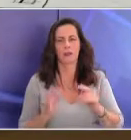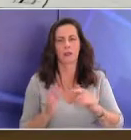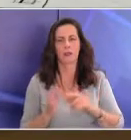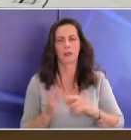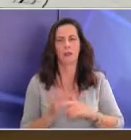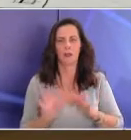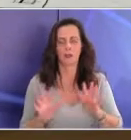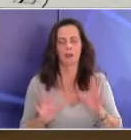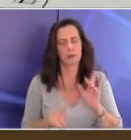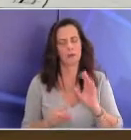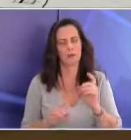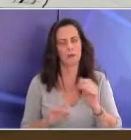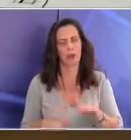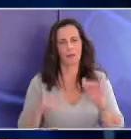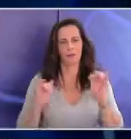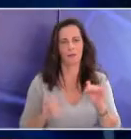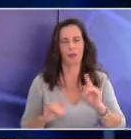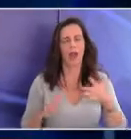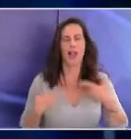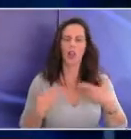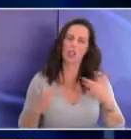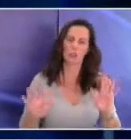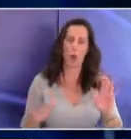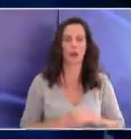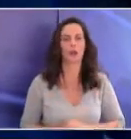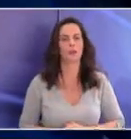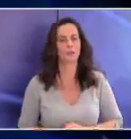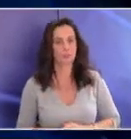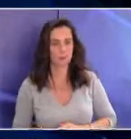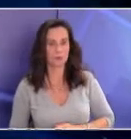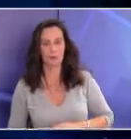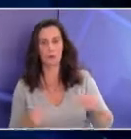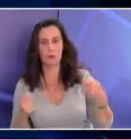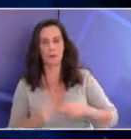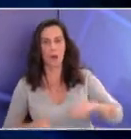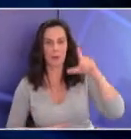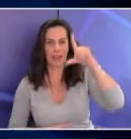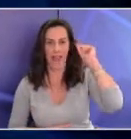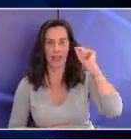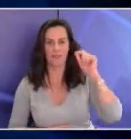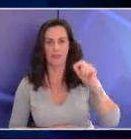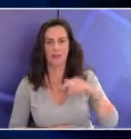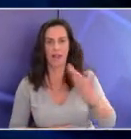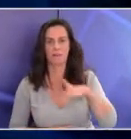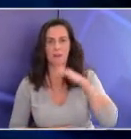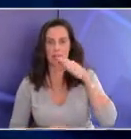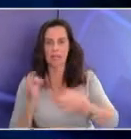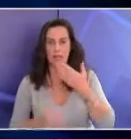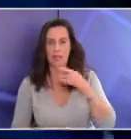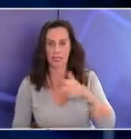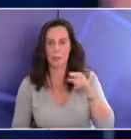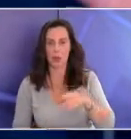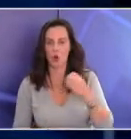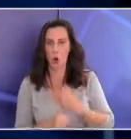שנקרא, בנפול אויביך אל תשמח ואל תחגוג. אל תשמח. מבחינת מכבי תל אביב, העובדה שאין שם מספיק ישראלים, אולי גם זה